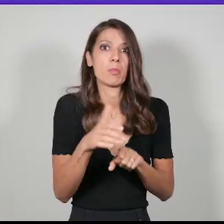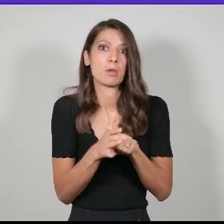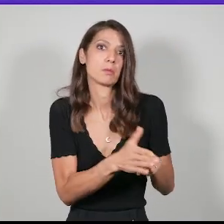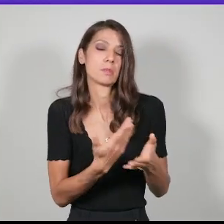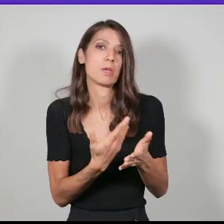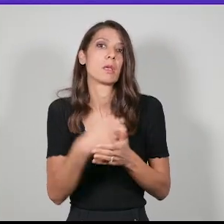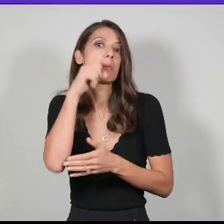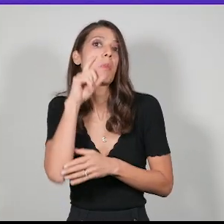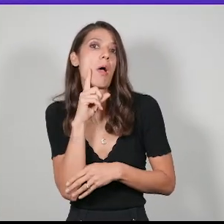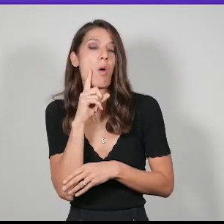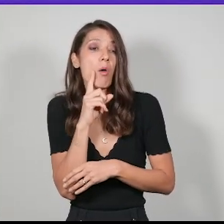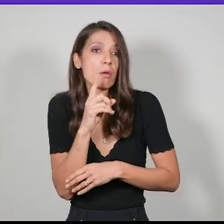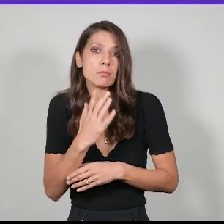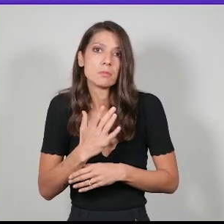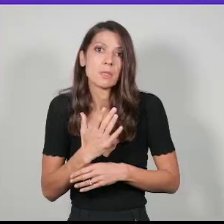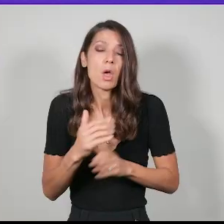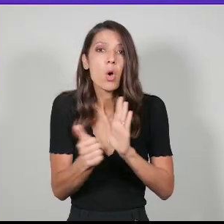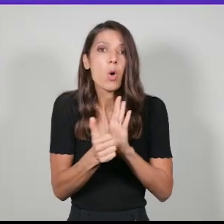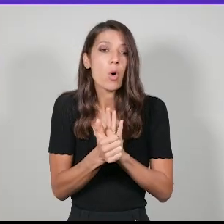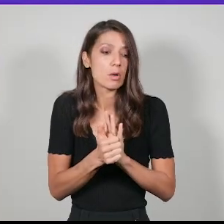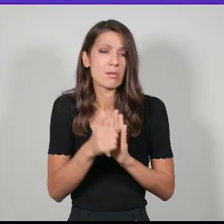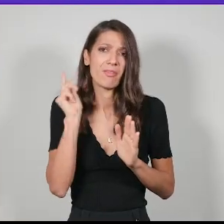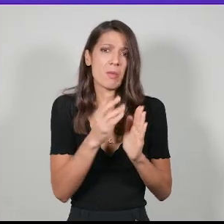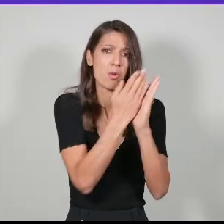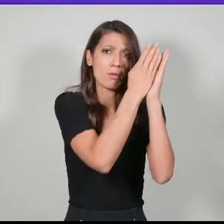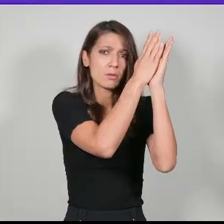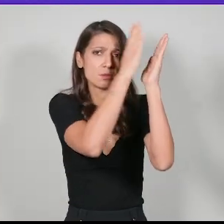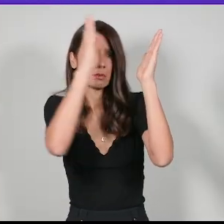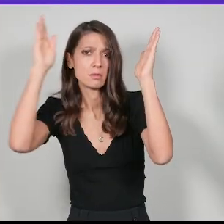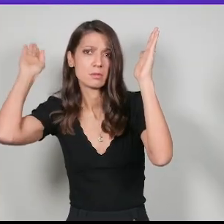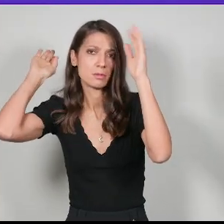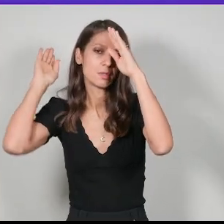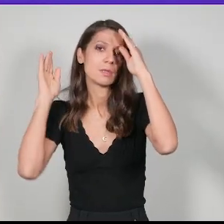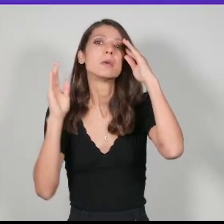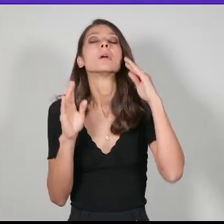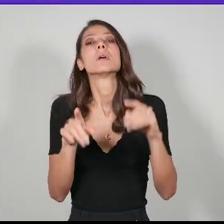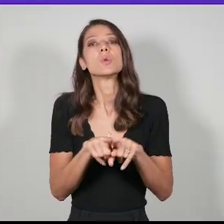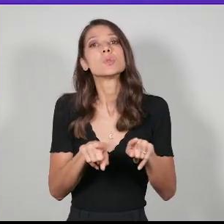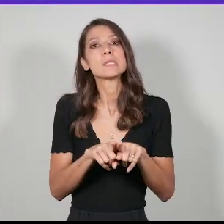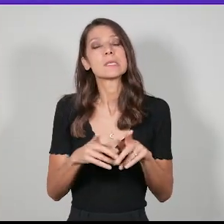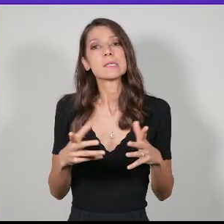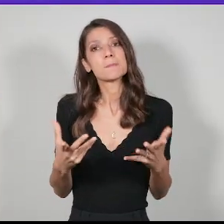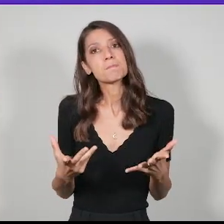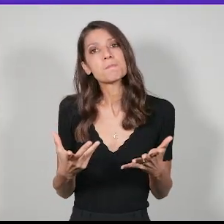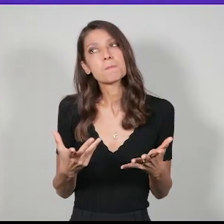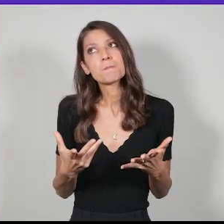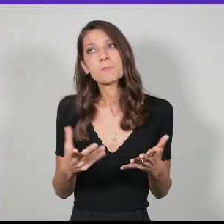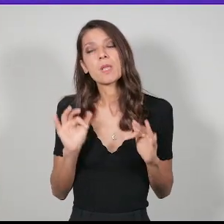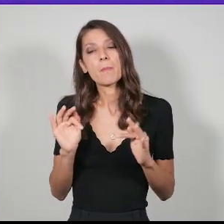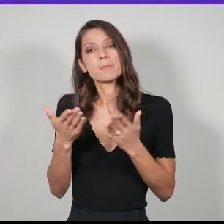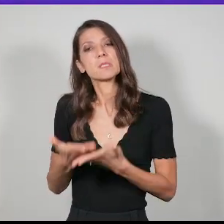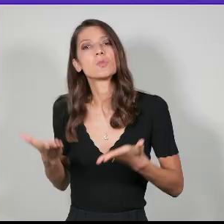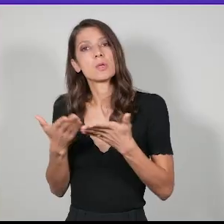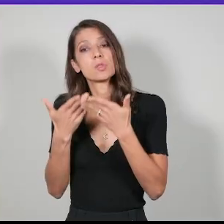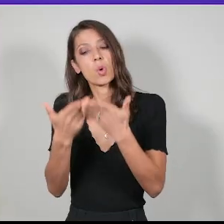embrasser une diversité de tâches très importante. Il faut aussi replacer le contexte un petit peu particulier de l'étude, qui est quand même un contexte